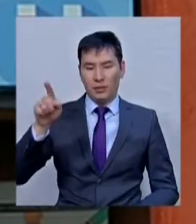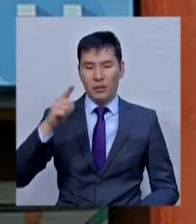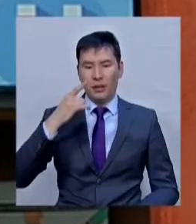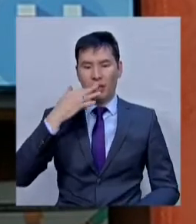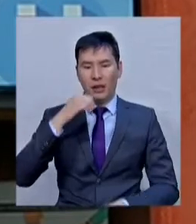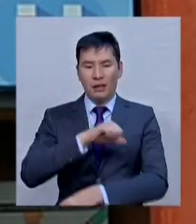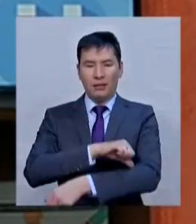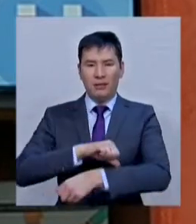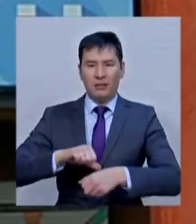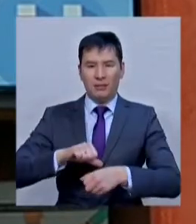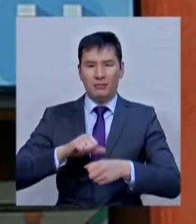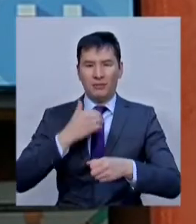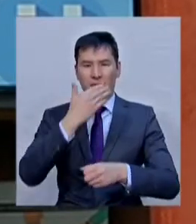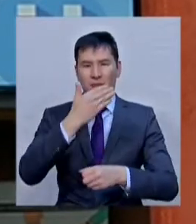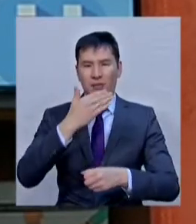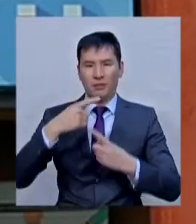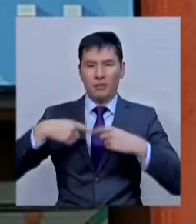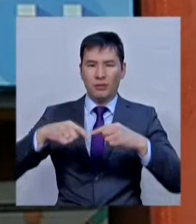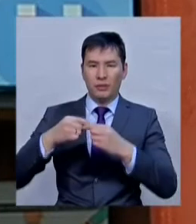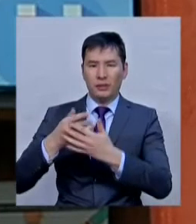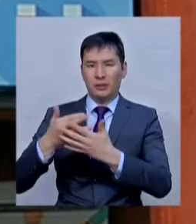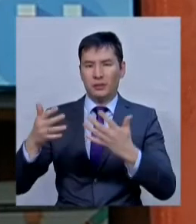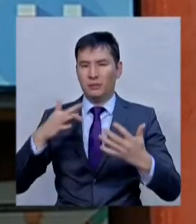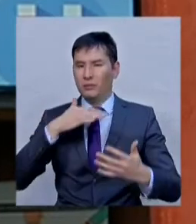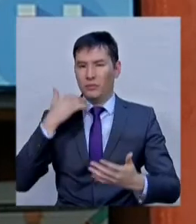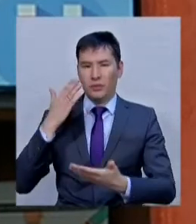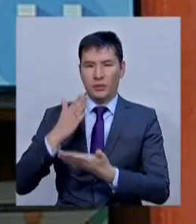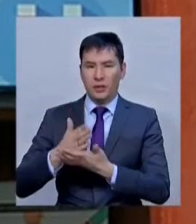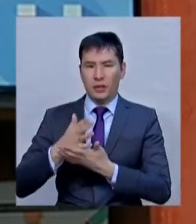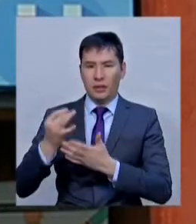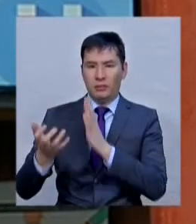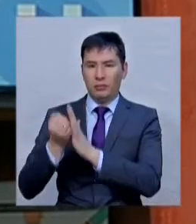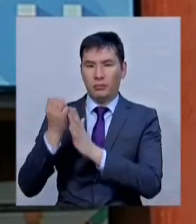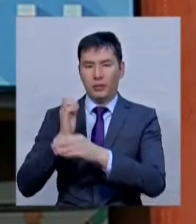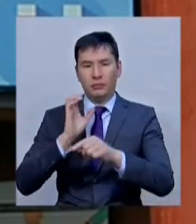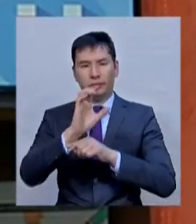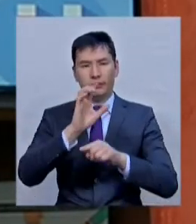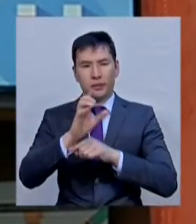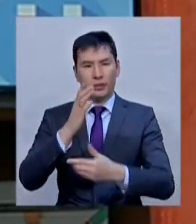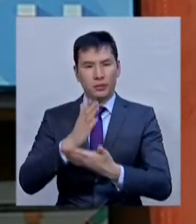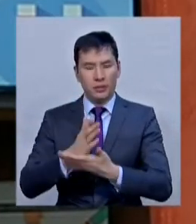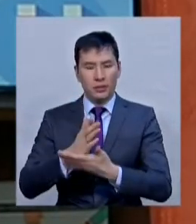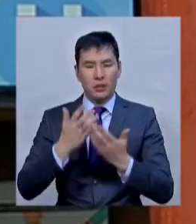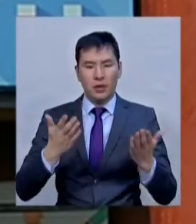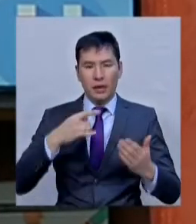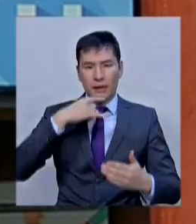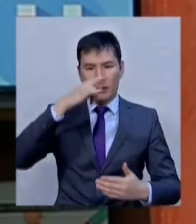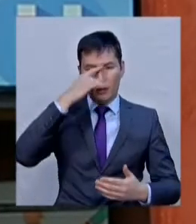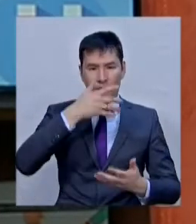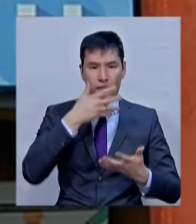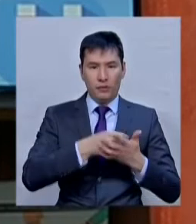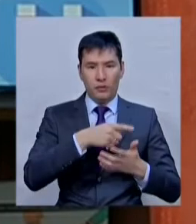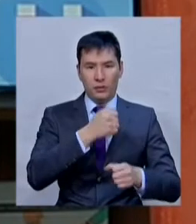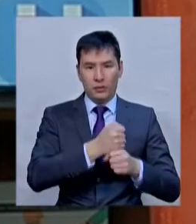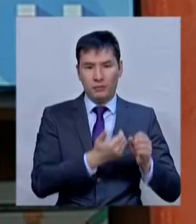компаниялар көп жұмыс жасайтын, мұнайды өндіретін және оны экспорттауға үлес қосатын. Қазақстан өзі қыласты болғанмен қарсы